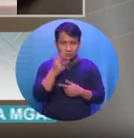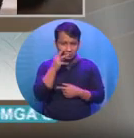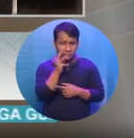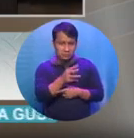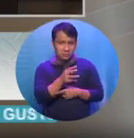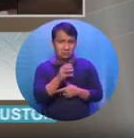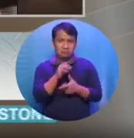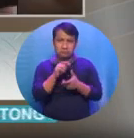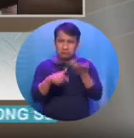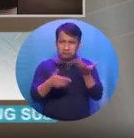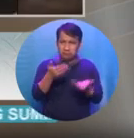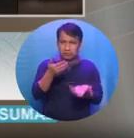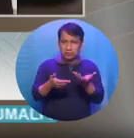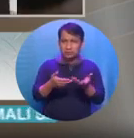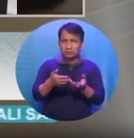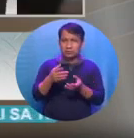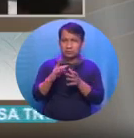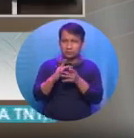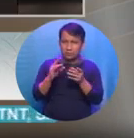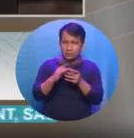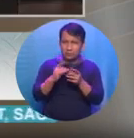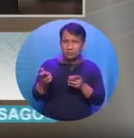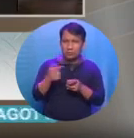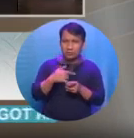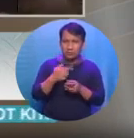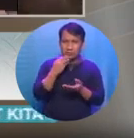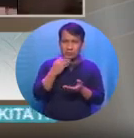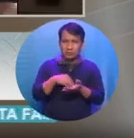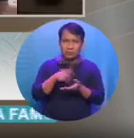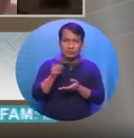ito. Ano po yung inyong mensahe sa kanya?